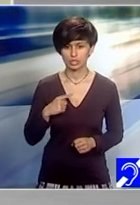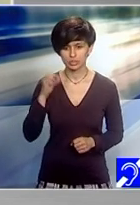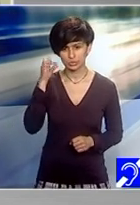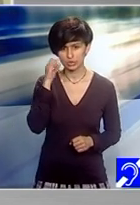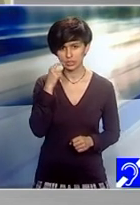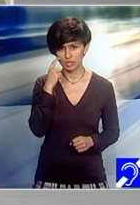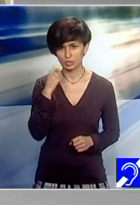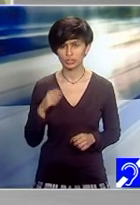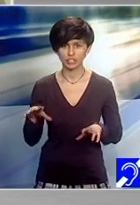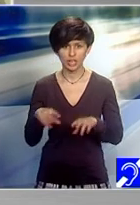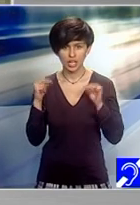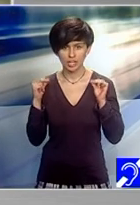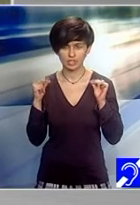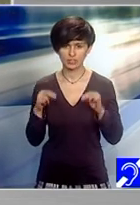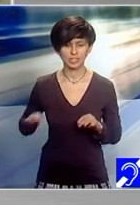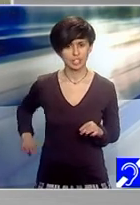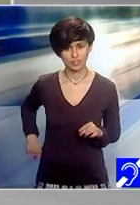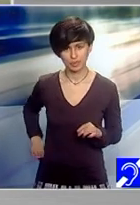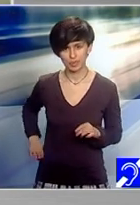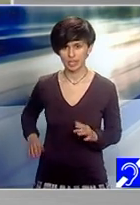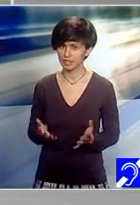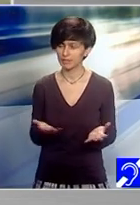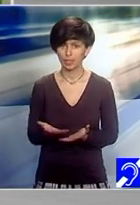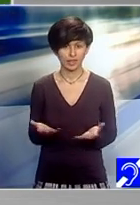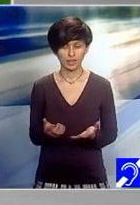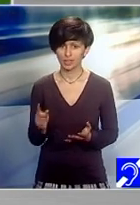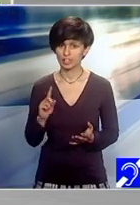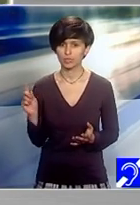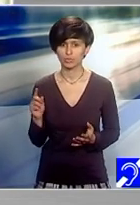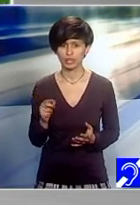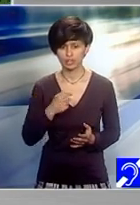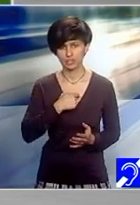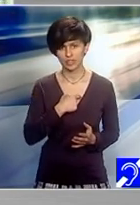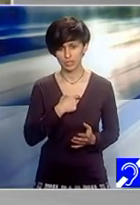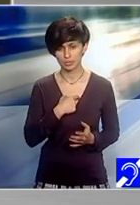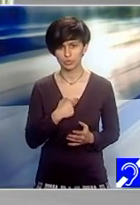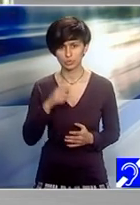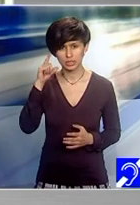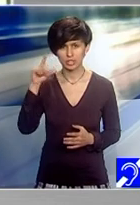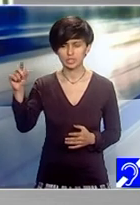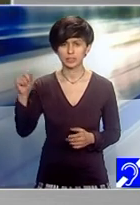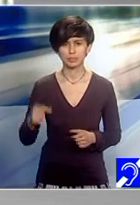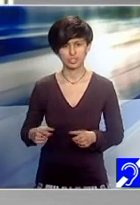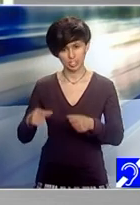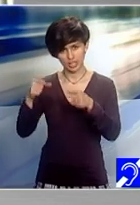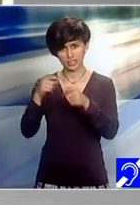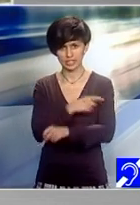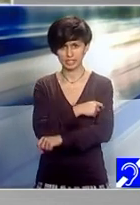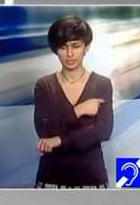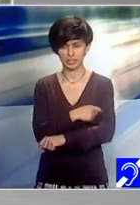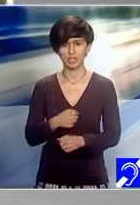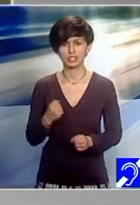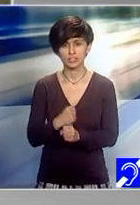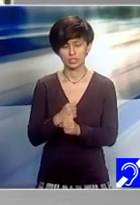la acele paciente care probabil n-ar fi avut șansa să ajungă la institutul dumneavoastră niciodată să-și facă